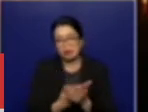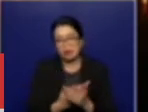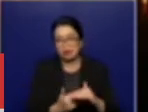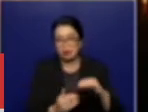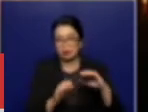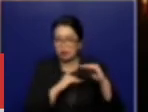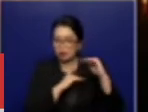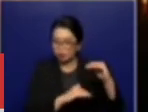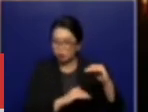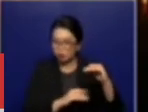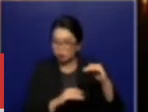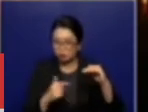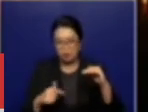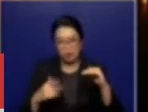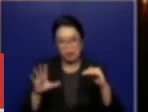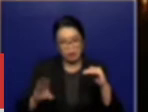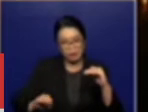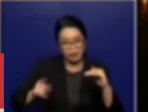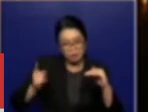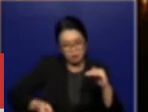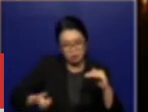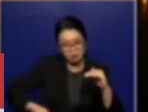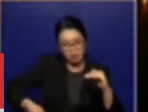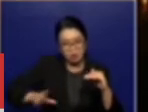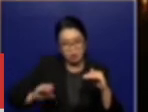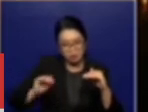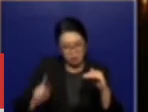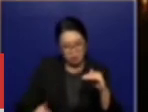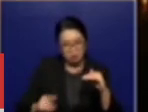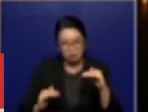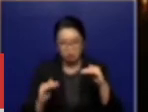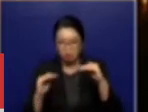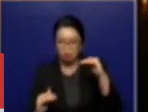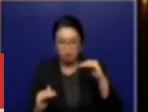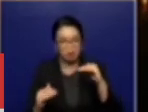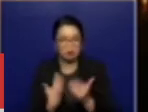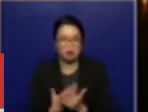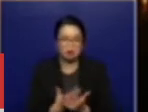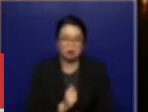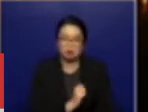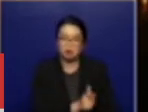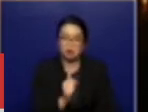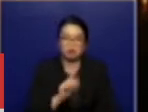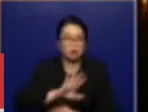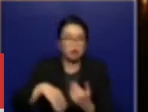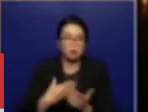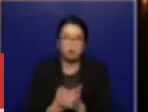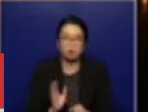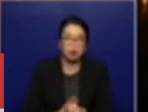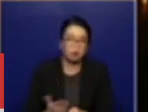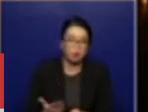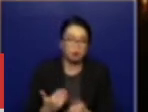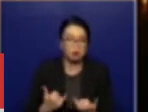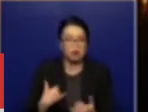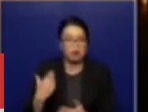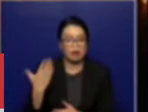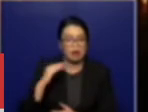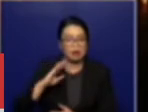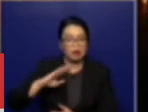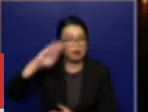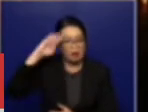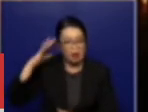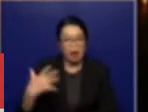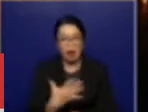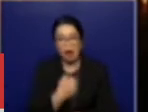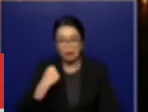หรือมากกว่า 300,000 ล้านบาทนะครับซึ่งเงินคงคลังไม่พอใจสิริรวมนะครับตั้งแต่ยึดอำนาจ57มาถึง63รัฐ